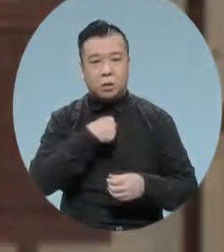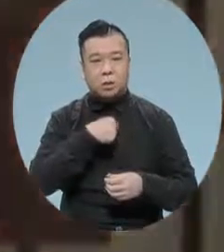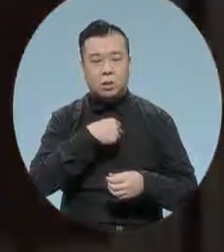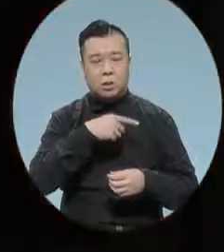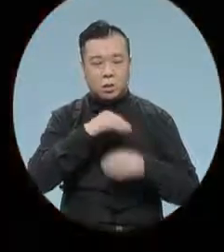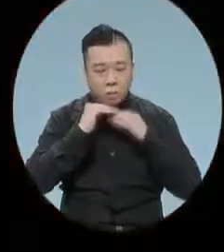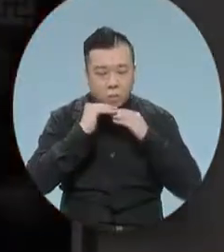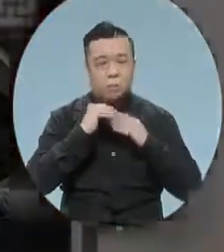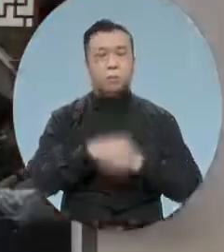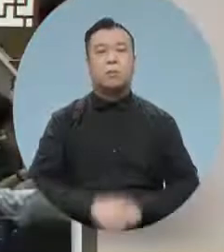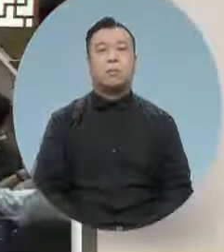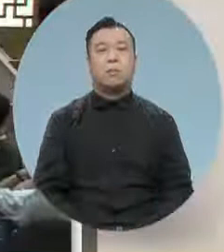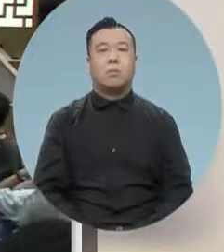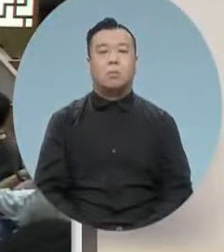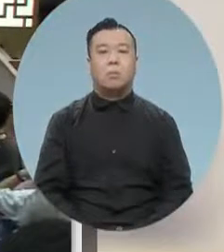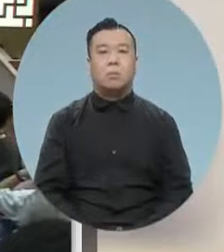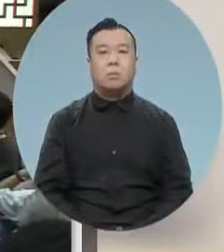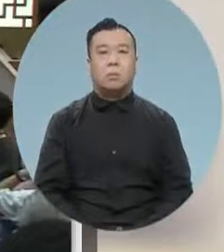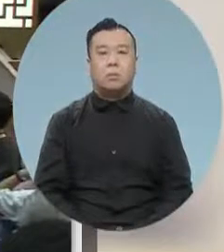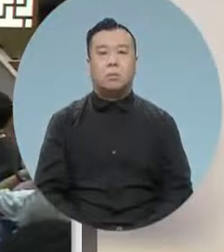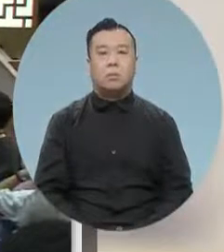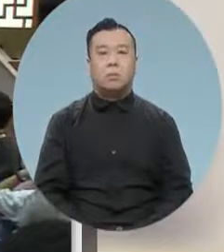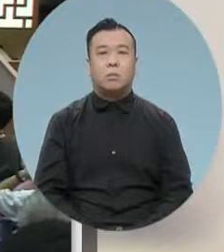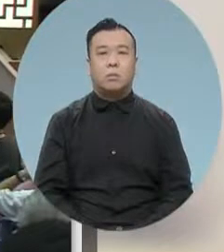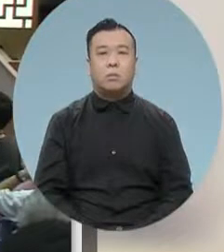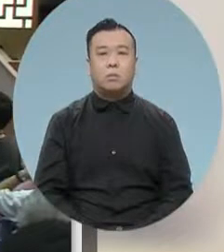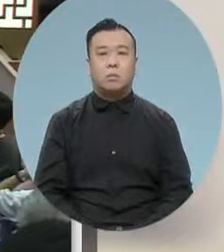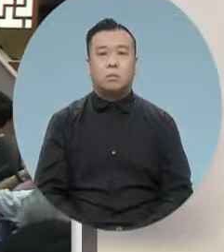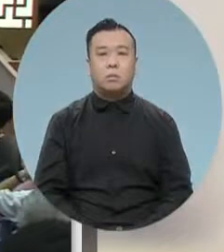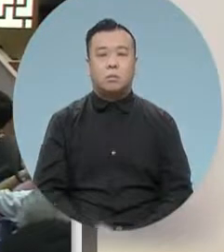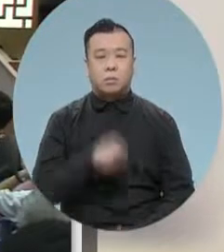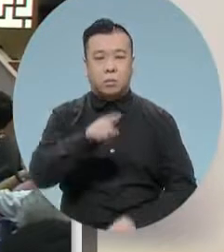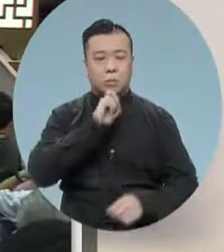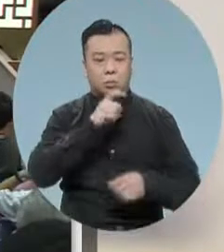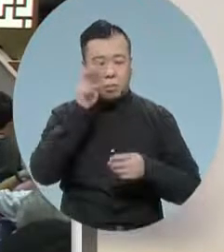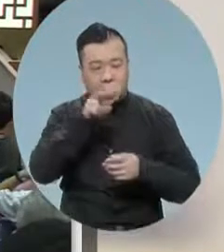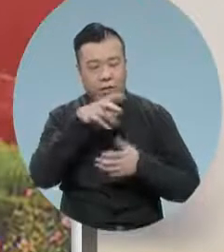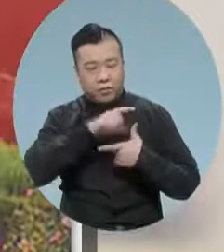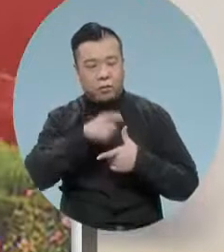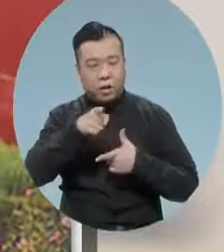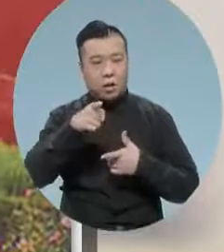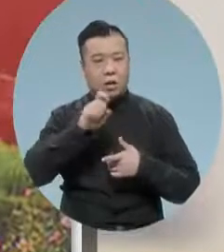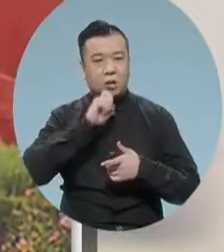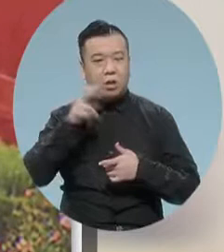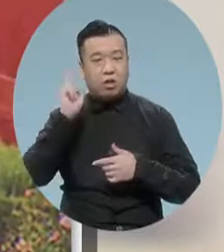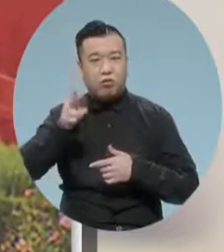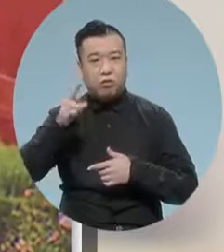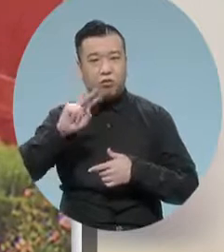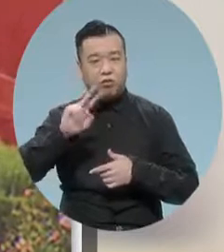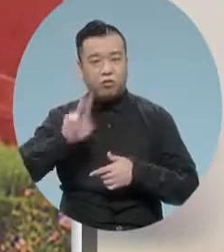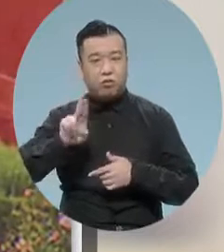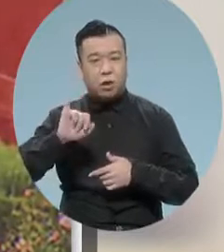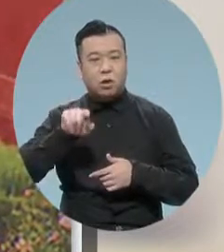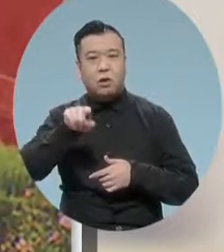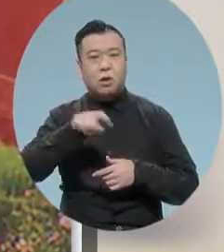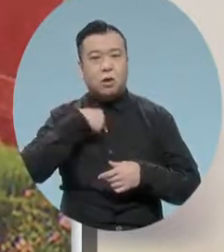個期待。 而家提出佢嘅睇法嘅許晶教授，許教授係我哋